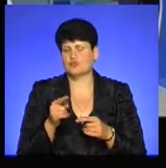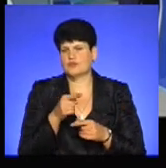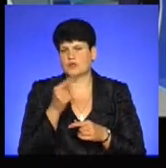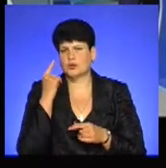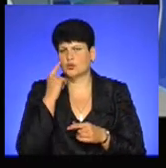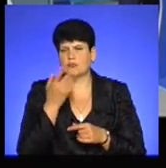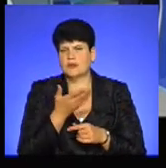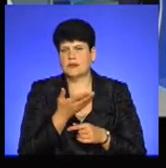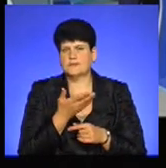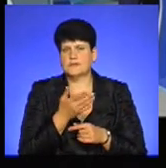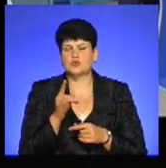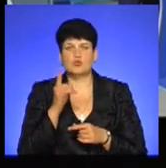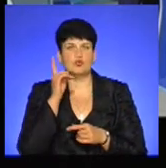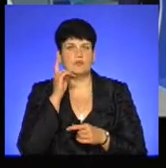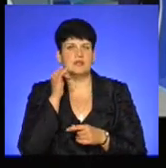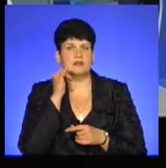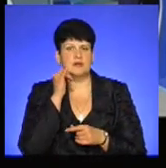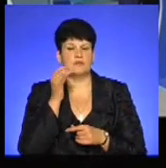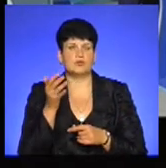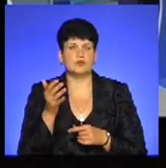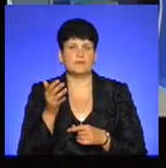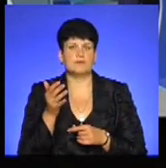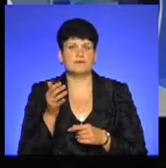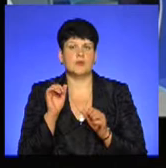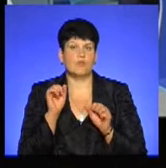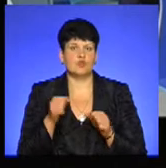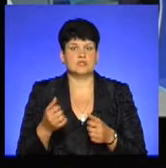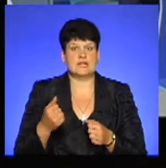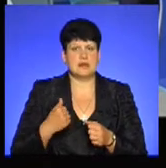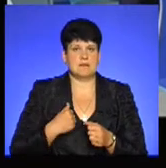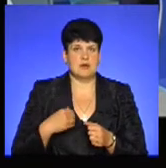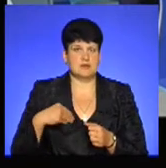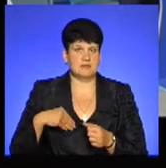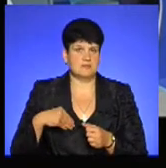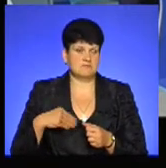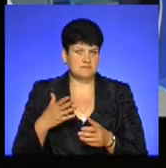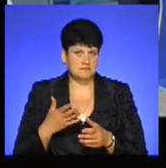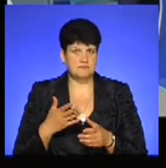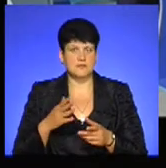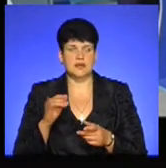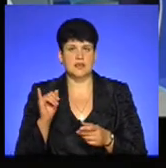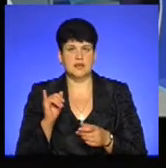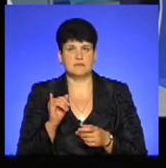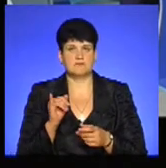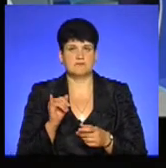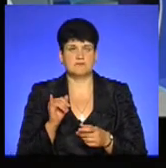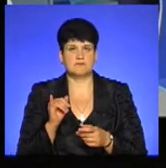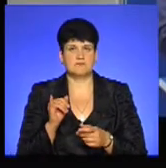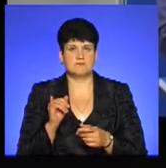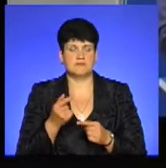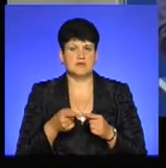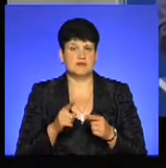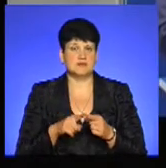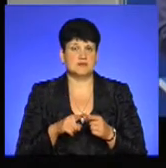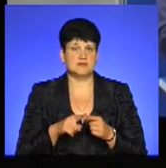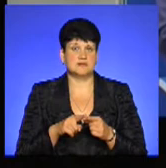що мобільний телефон не можна, можна тримати при собі, і це їм